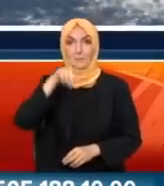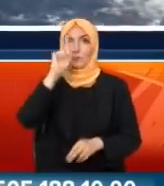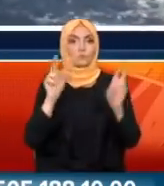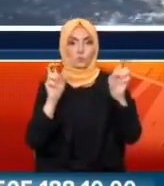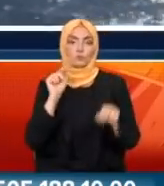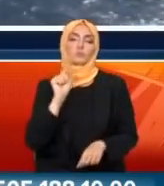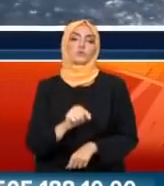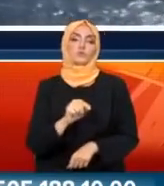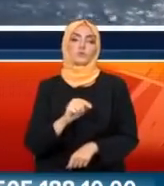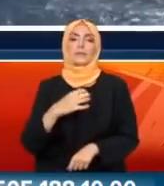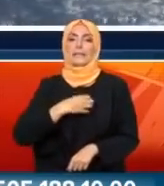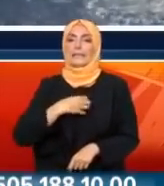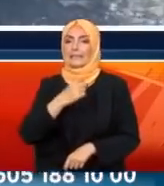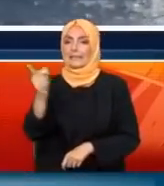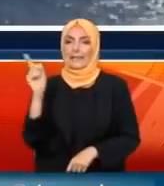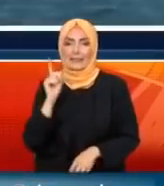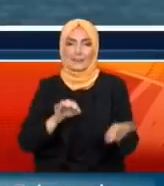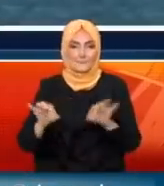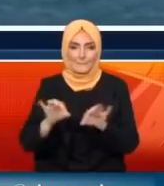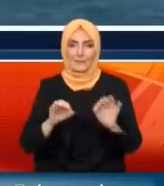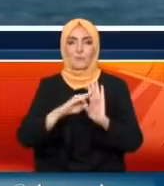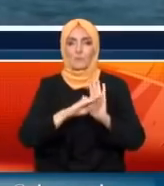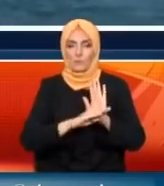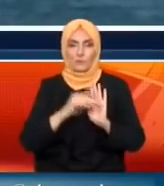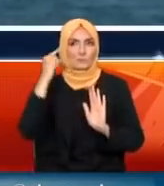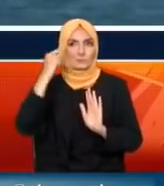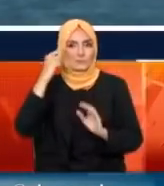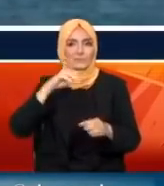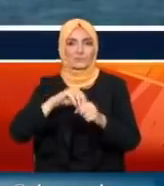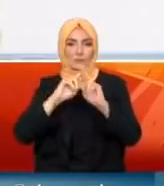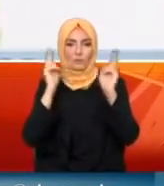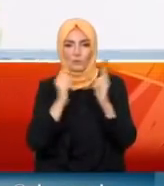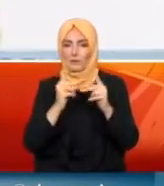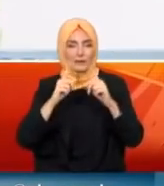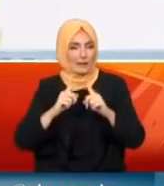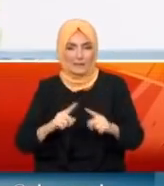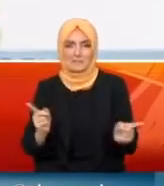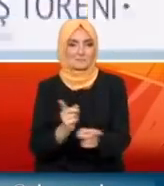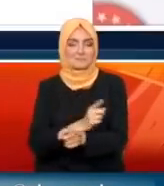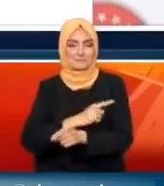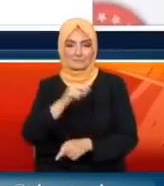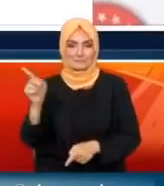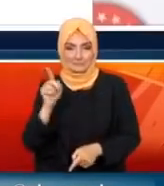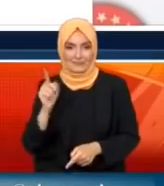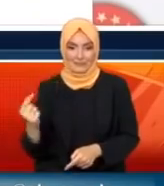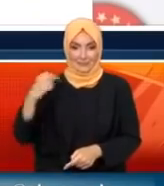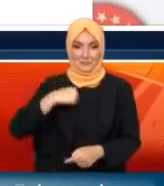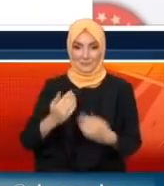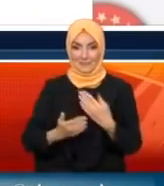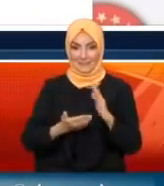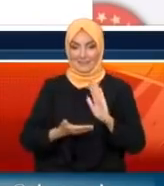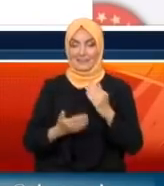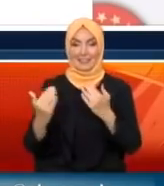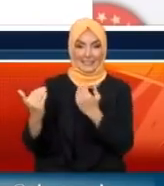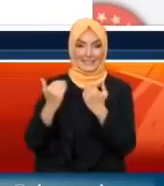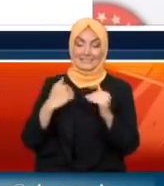Kendi ajandalarını, kendi zihin dünyalarındaki hesaplaşmaları bizim üzerimizden görmeye kalkanlara ise